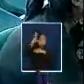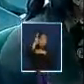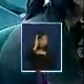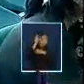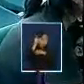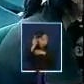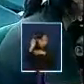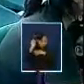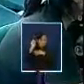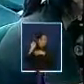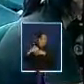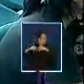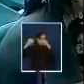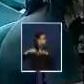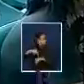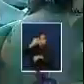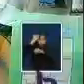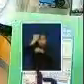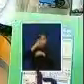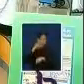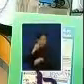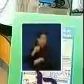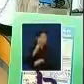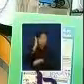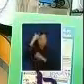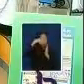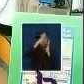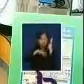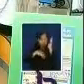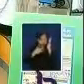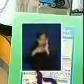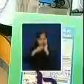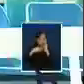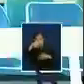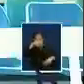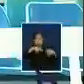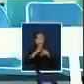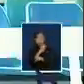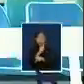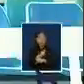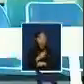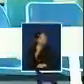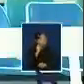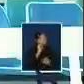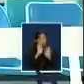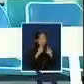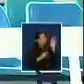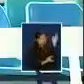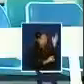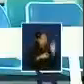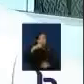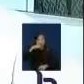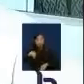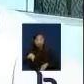ช่วยดูในพื้นที่ที่ห่างไกลออกไปอีกครับจะได้ดูแลได้มากขึ้นครับ อย่างที่คุณหมอบอกว่าถ้าเกิดเทียบสัดส่วนแล้วบ้านเราเมื่อเทียบกับสิงคโปร์